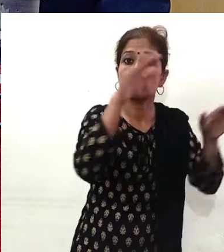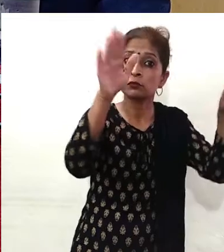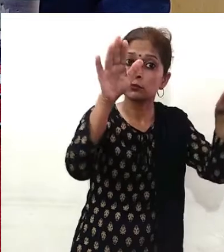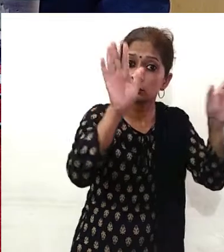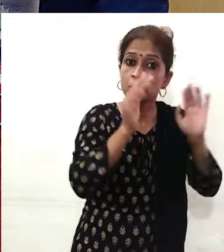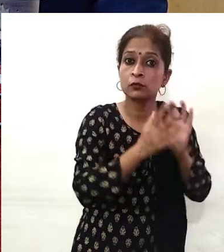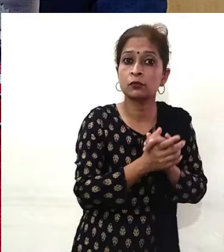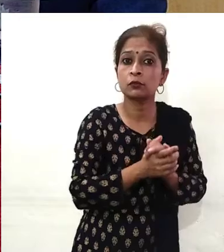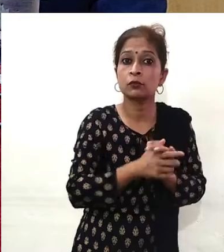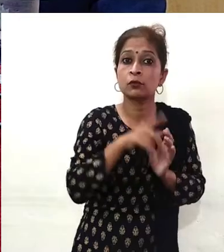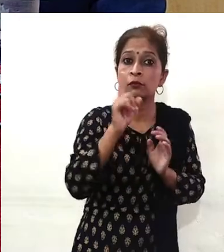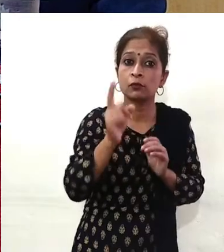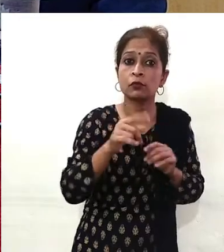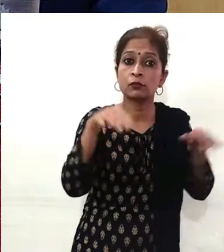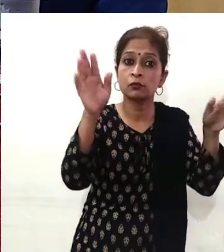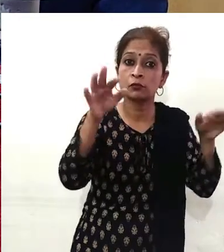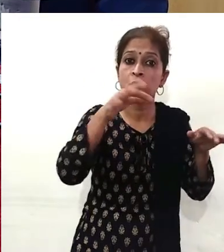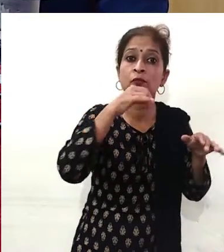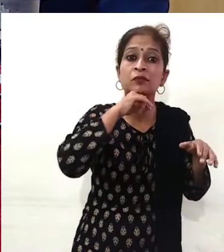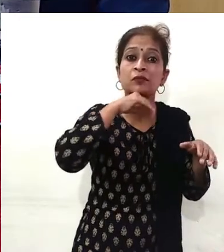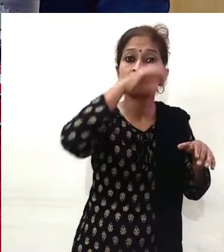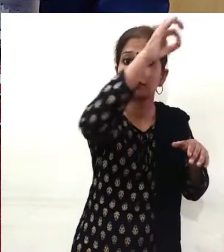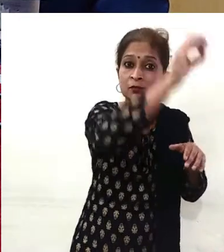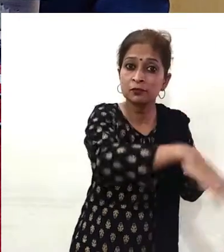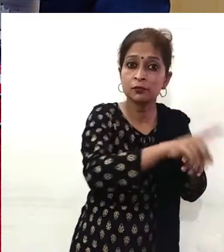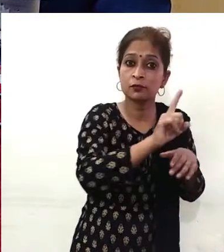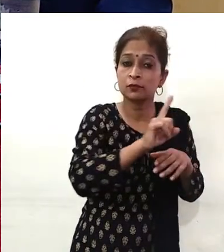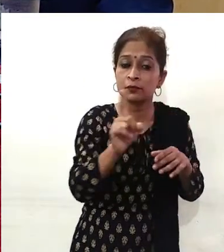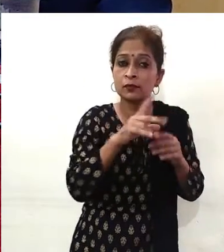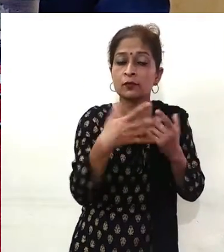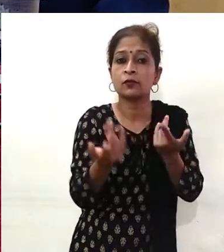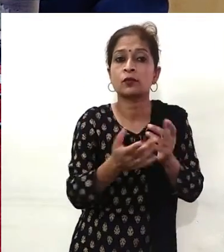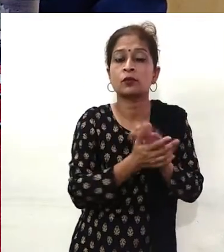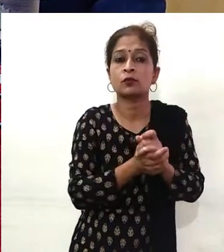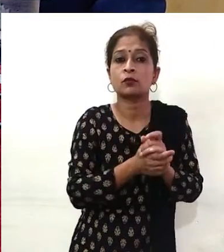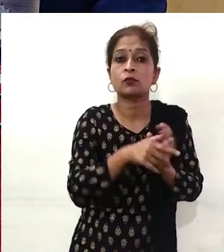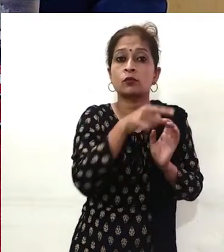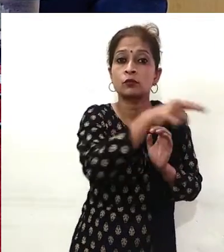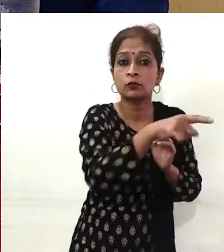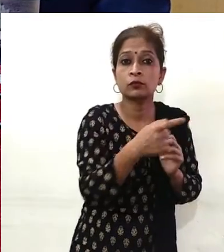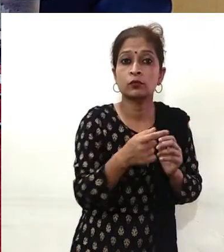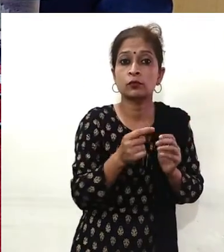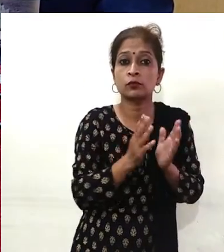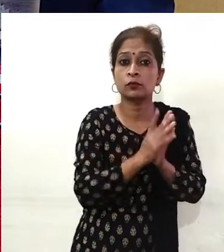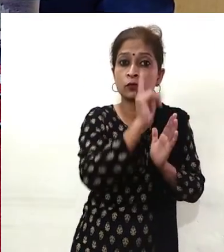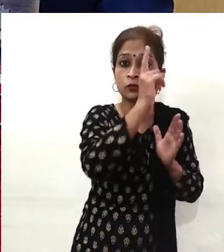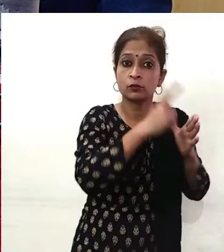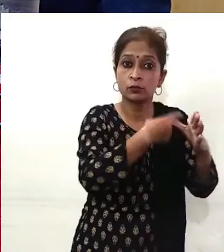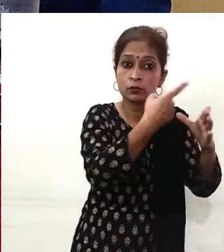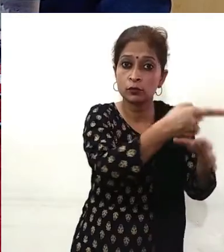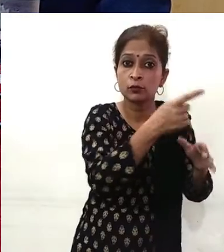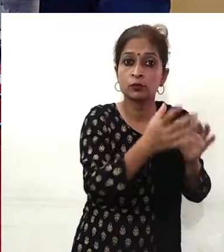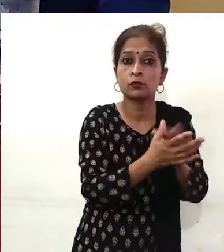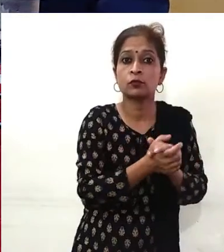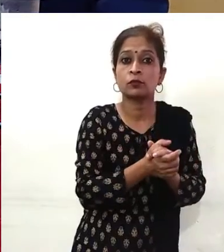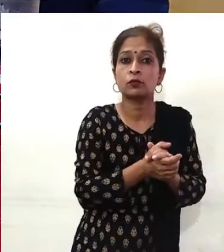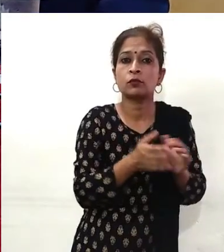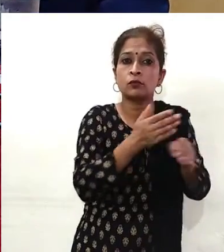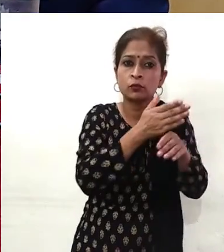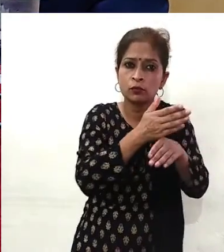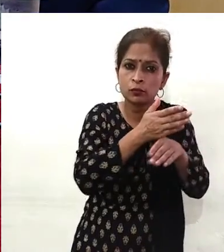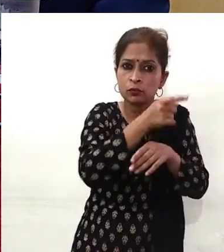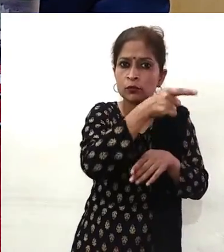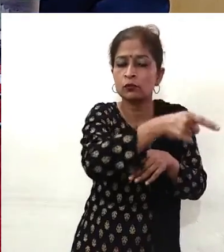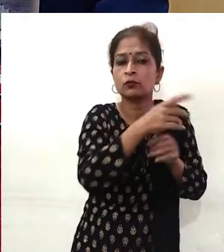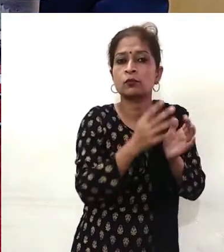चिड़िया होना चाहिए पर बीट नहीं मारना चाहिए, उसमें जगन्नाथ जी का जो दारू होगा या जो